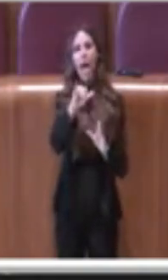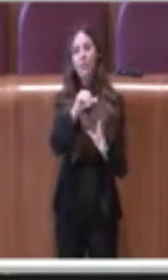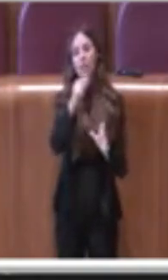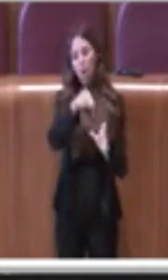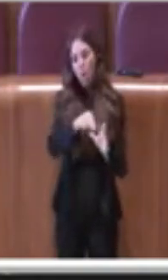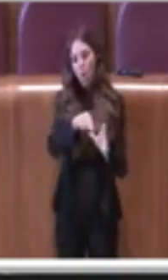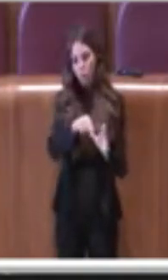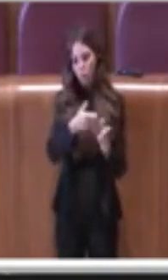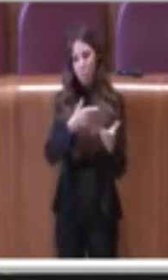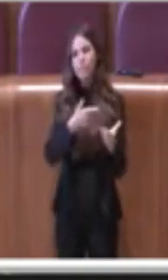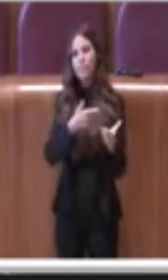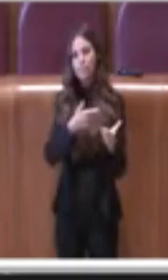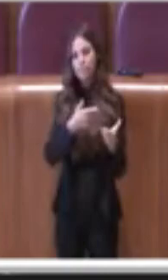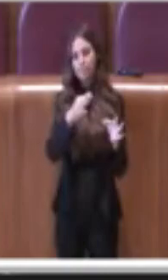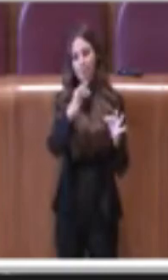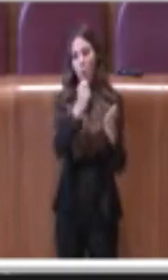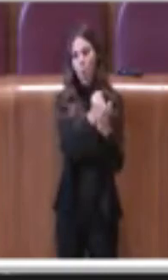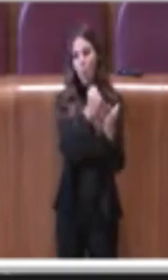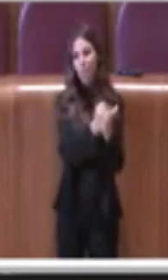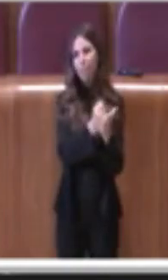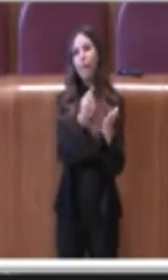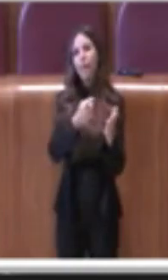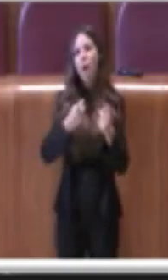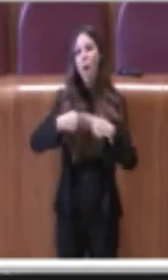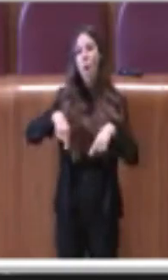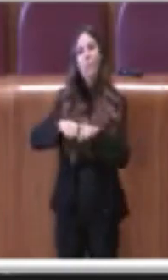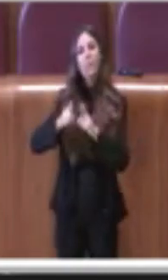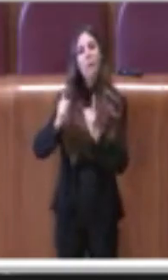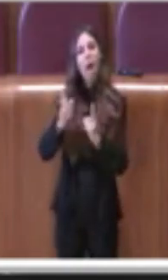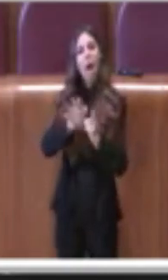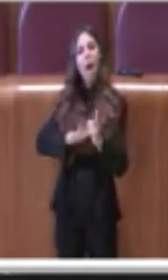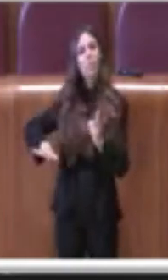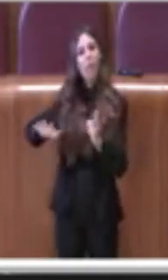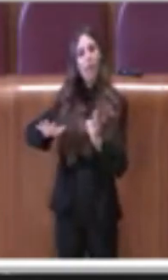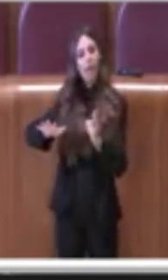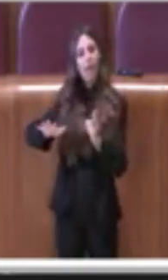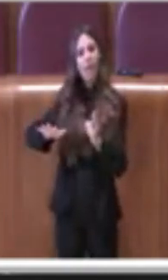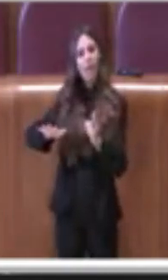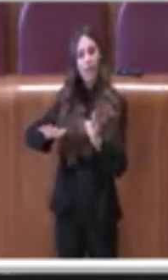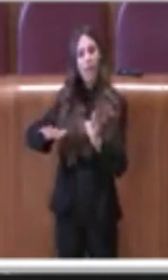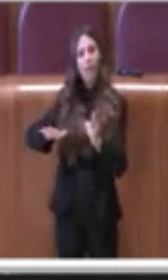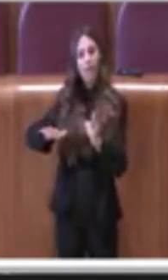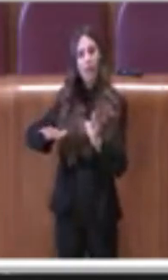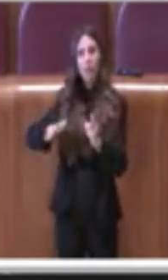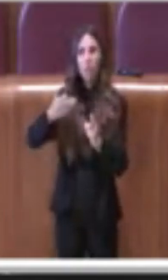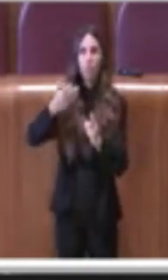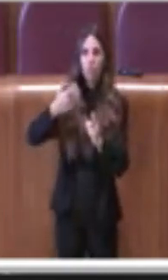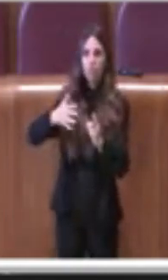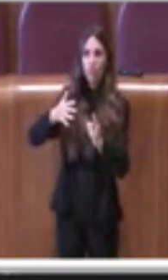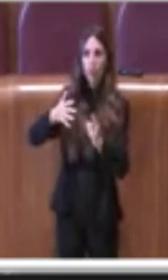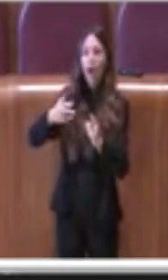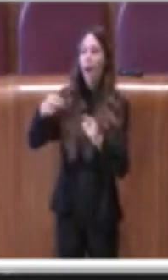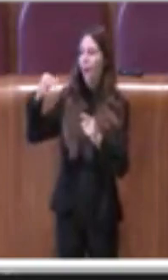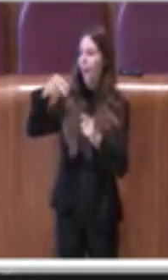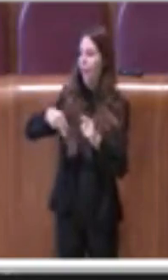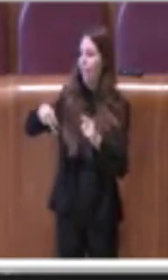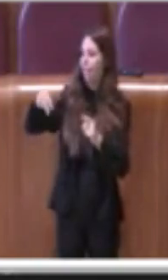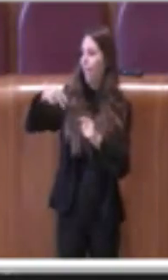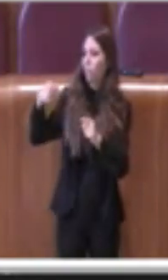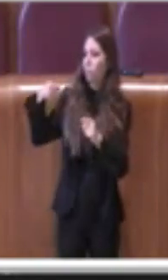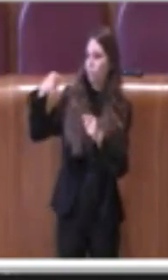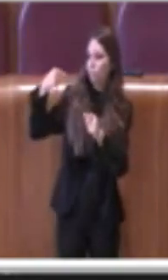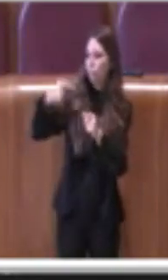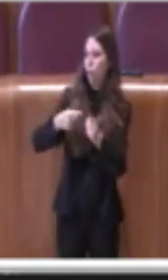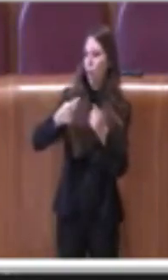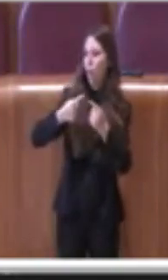ovviamente di questo dispositivo, devo dire che la Commissione Ambiente ha svolto numerose commissioni in questi anni, ha dato